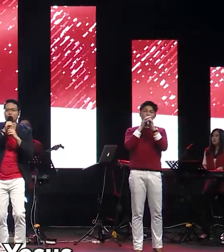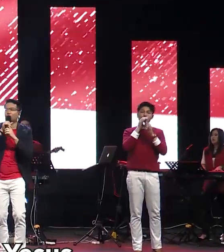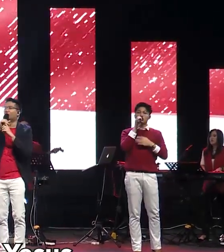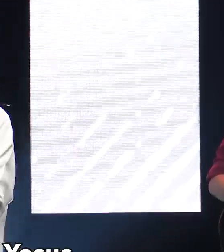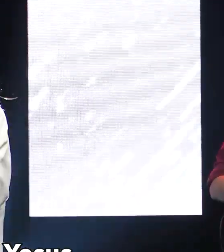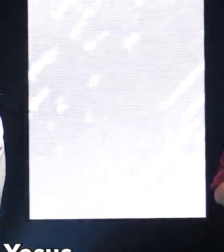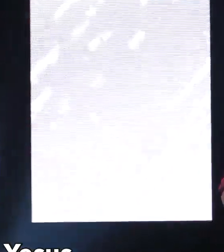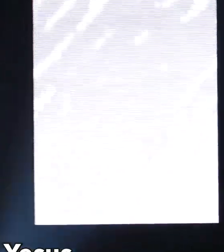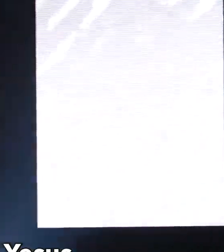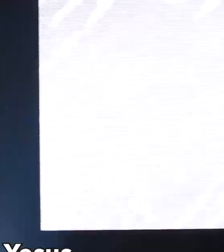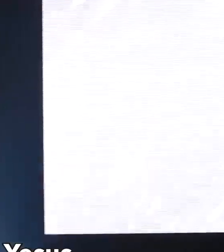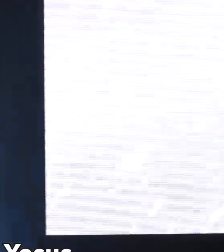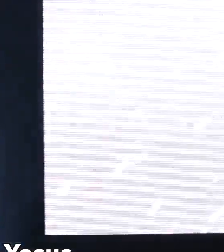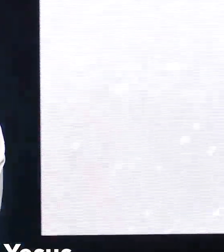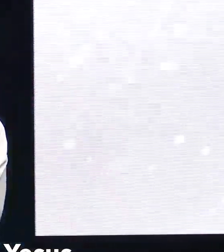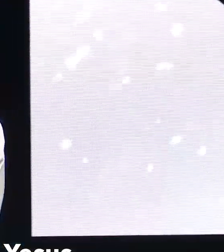bagimu